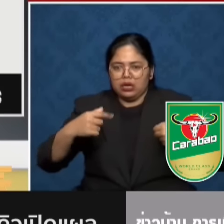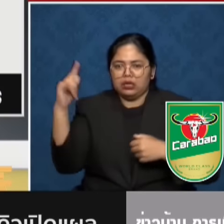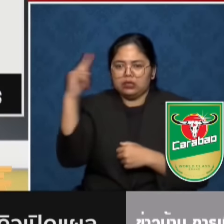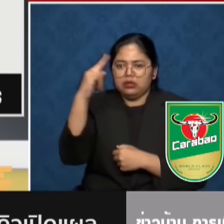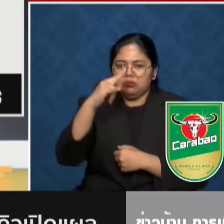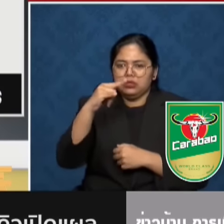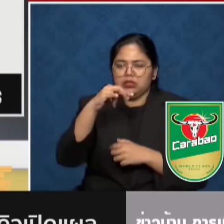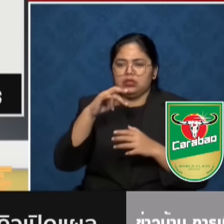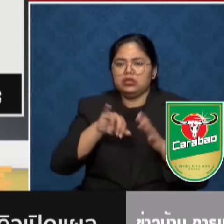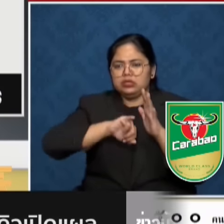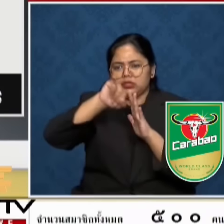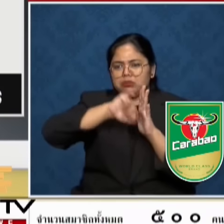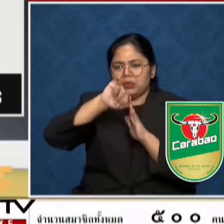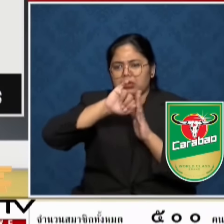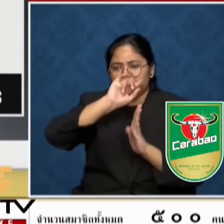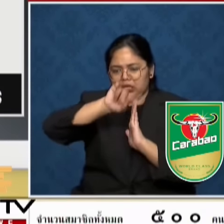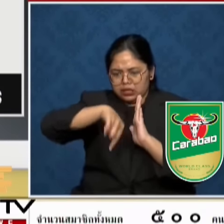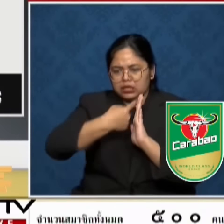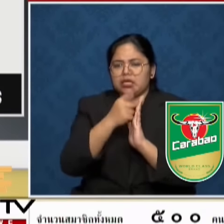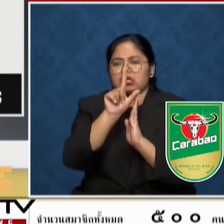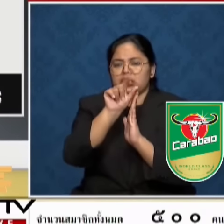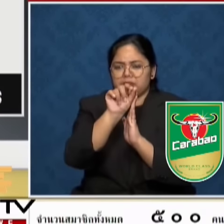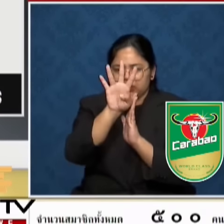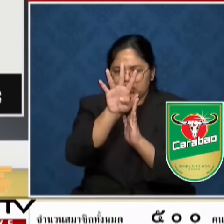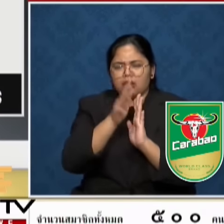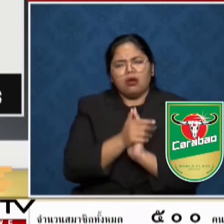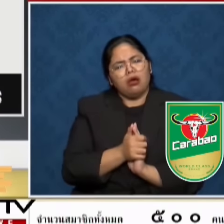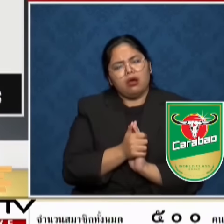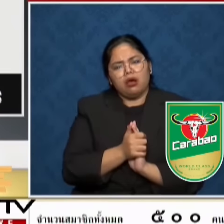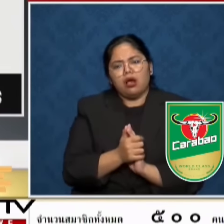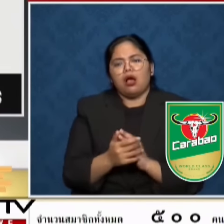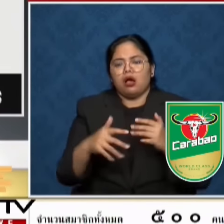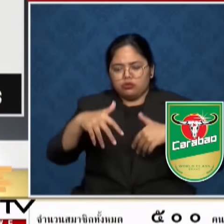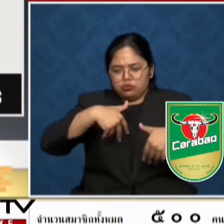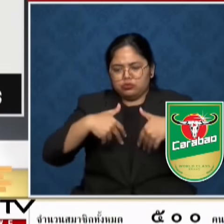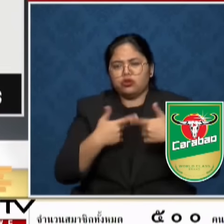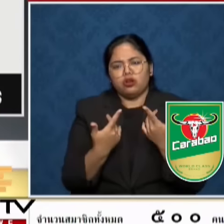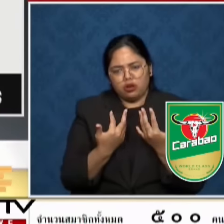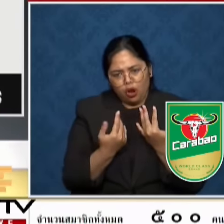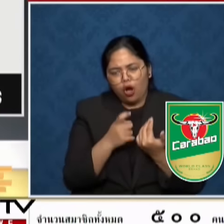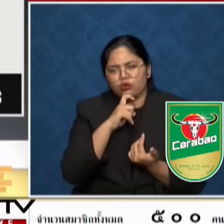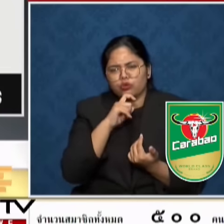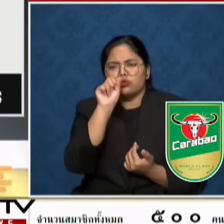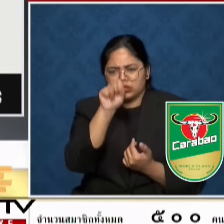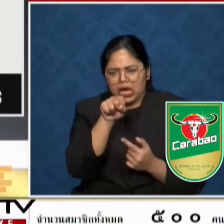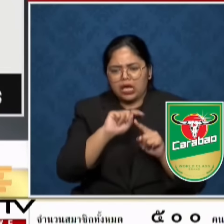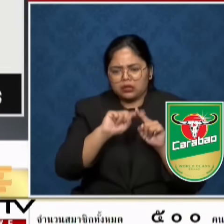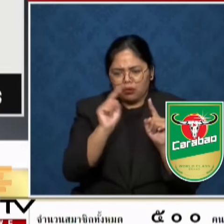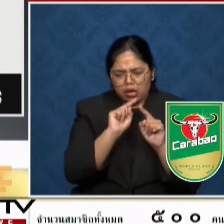วอลเล็ต คือแกก็ฉายภาพใหญ่ๆ2เรื่องอ่ะนะเรื่องสภาพเศรษฐกิจภาวะเศรษฐกิจกับเรื่องของวอลเล็ตคือจริงๆมัน